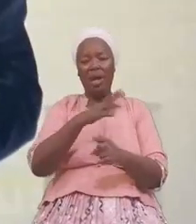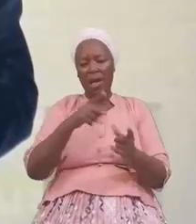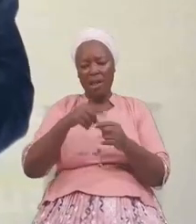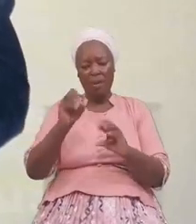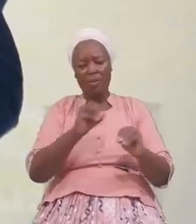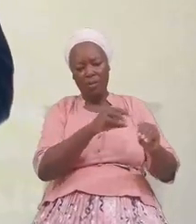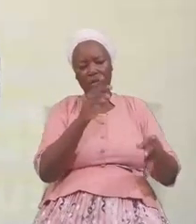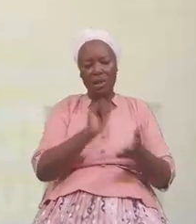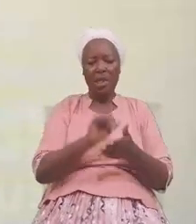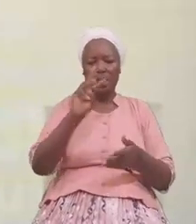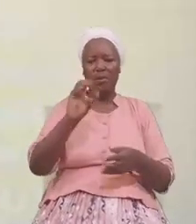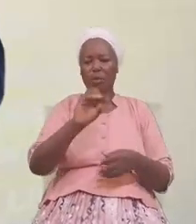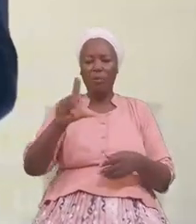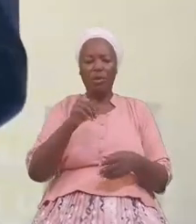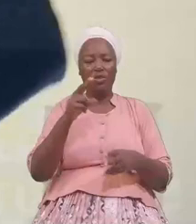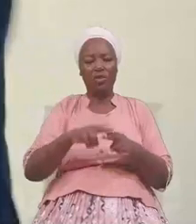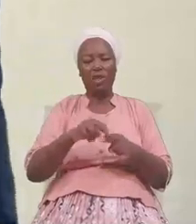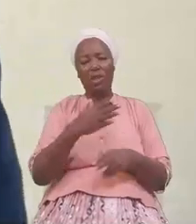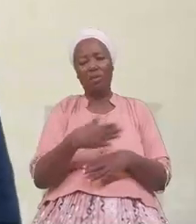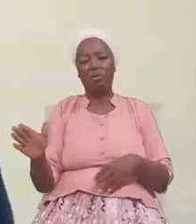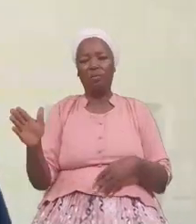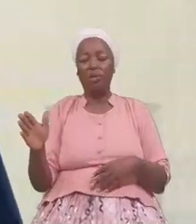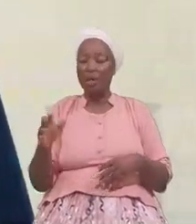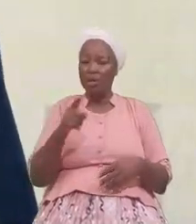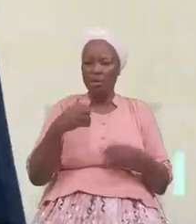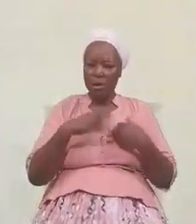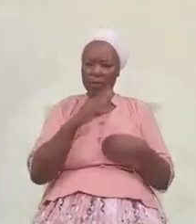de côté. Tu utilisais